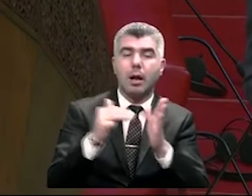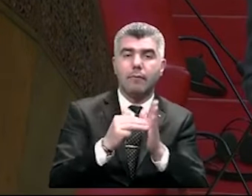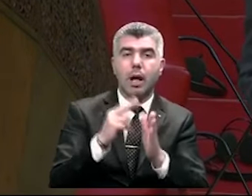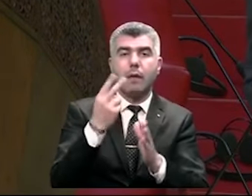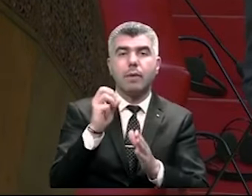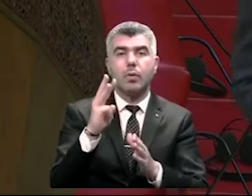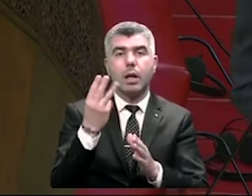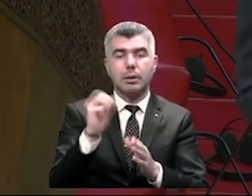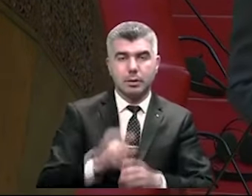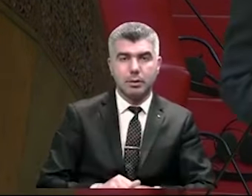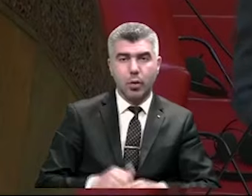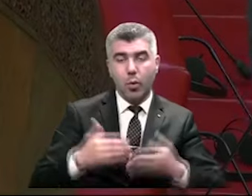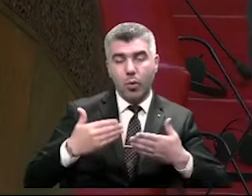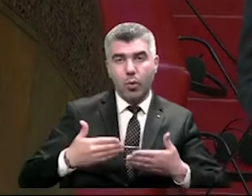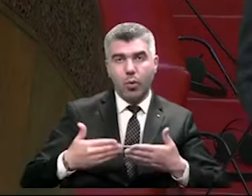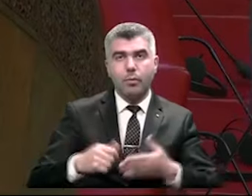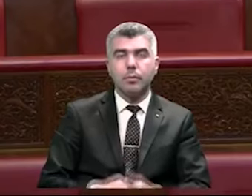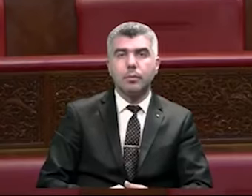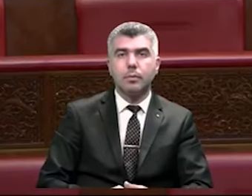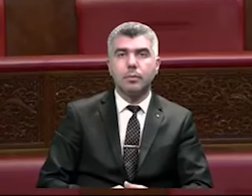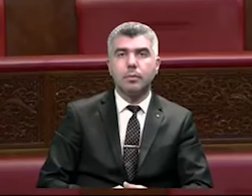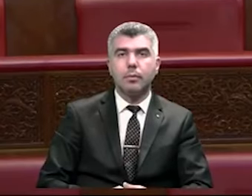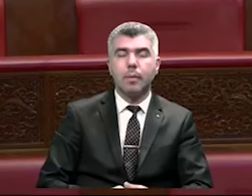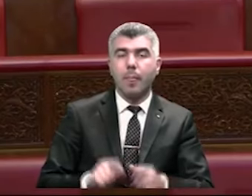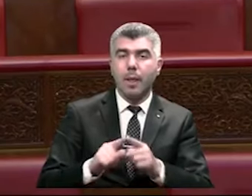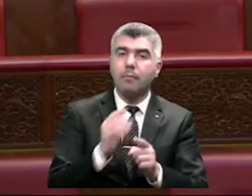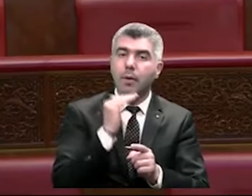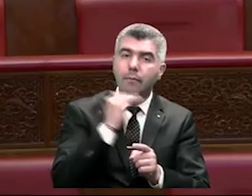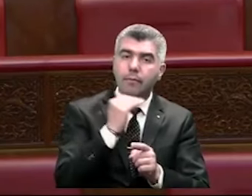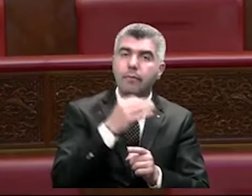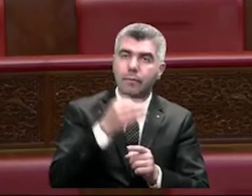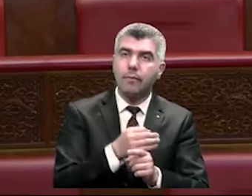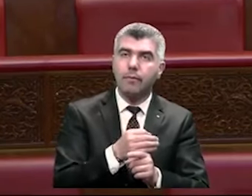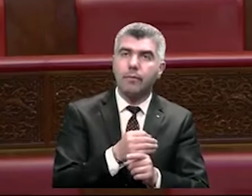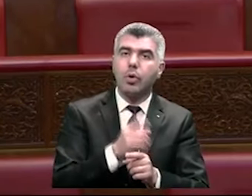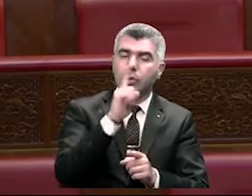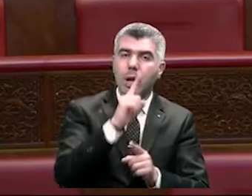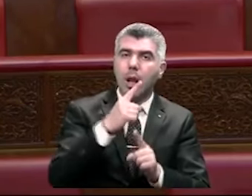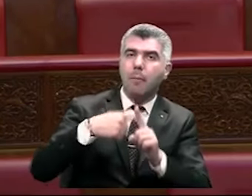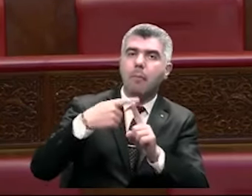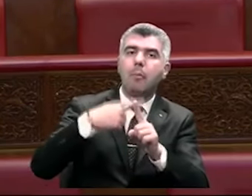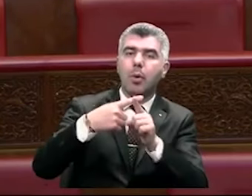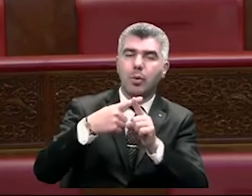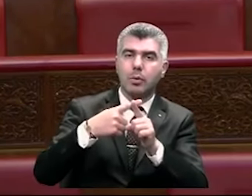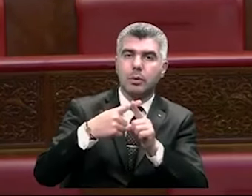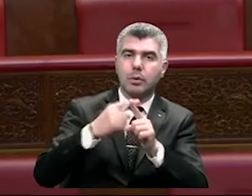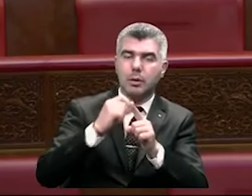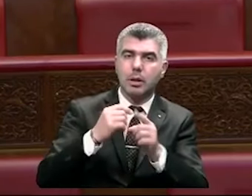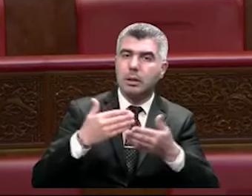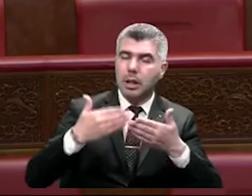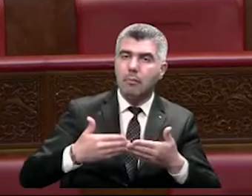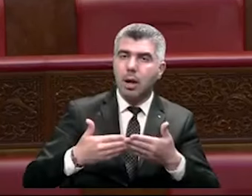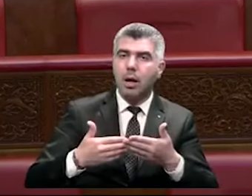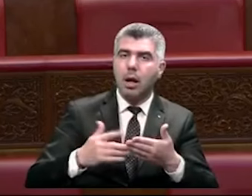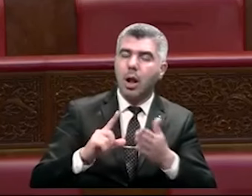2030 اليوم احنا كن سارعوا الزمن باش نكثوا من الاحياء الجمعيه هذا هو